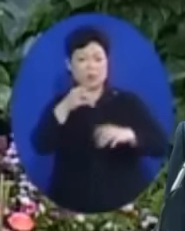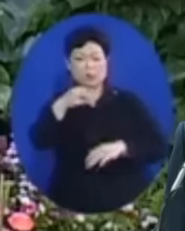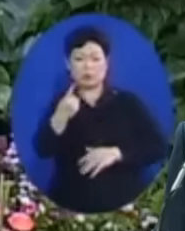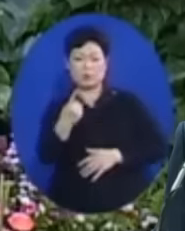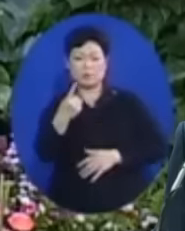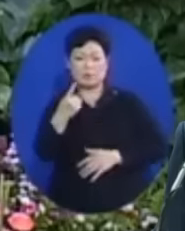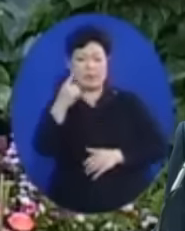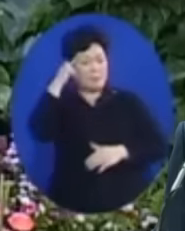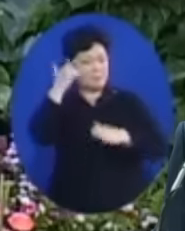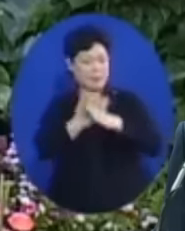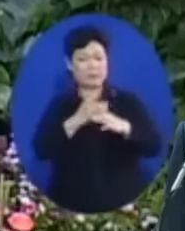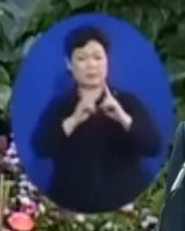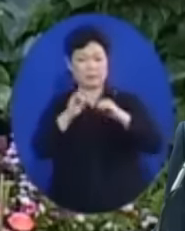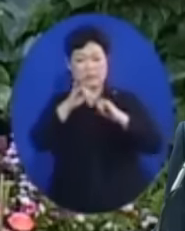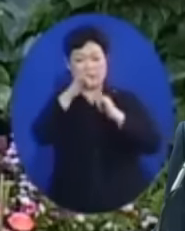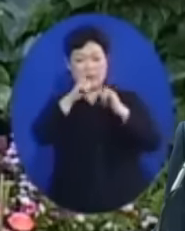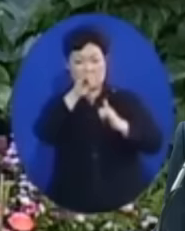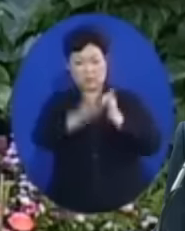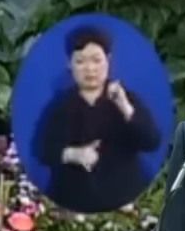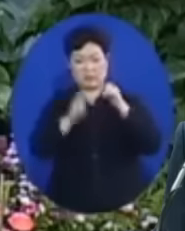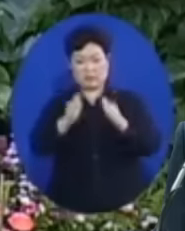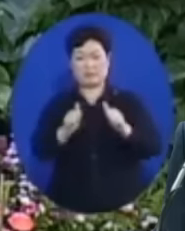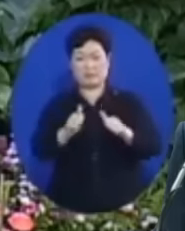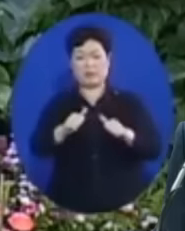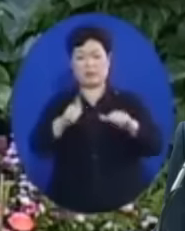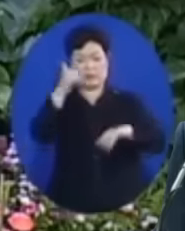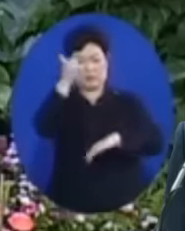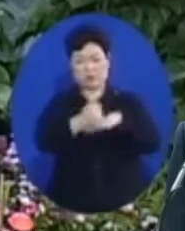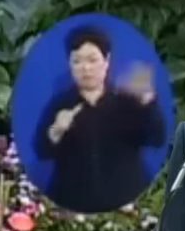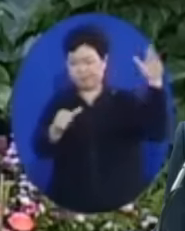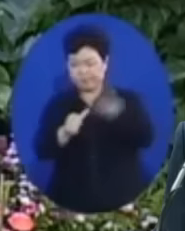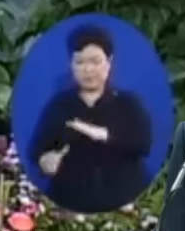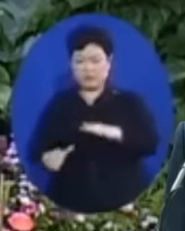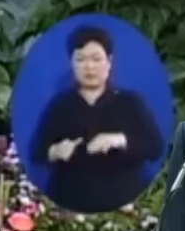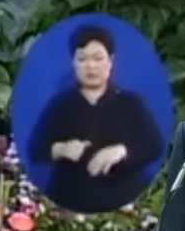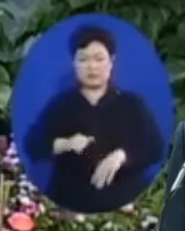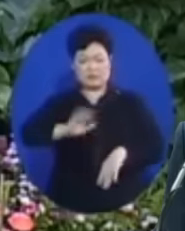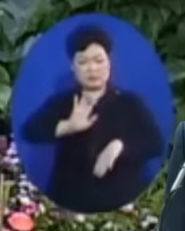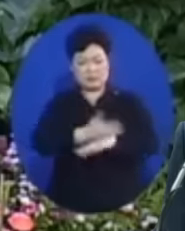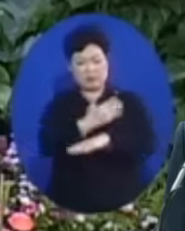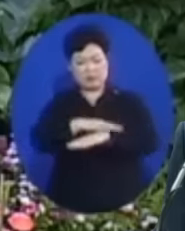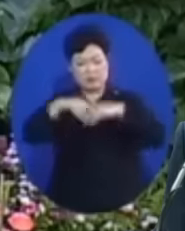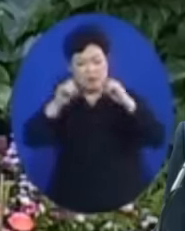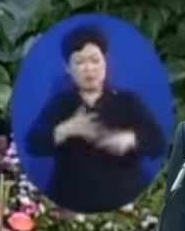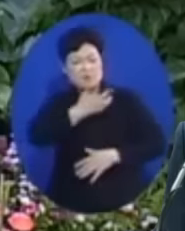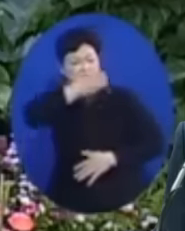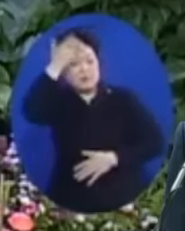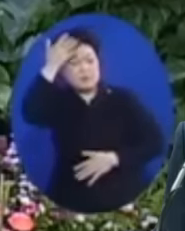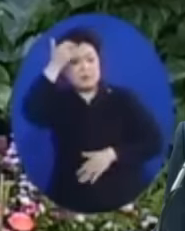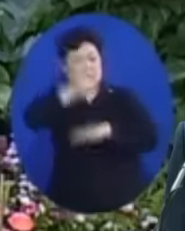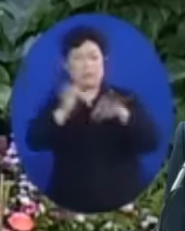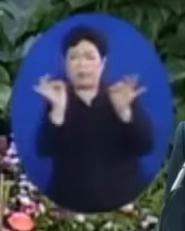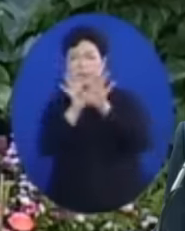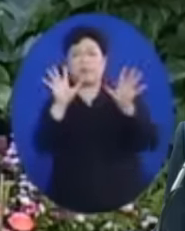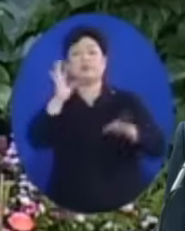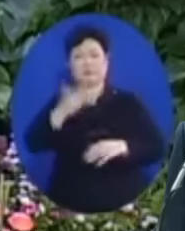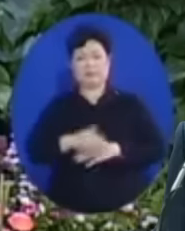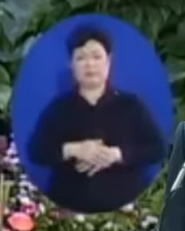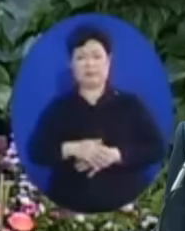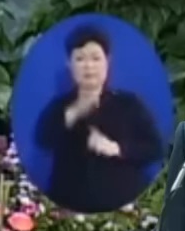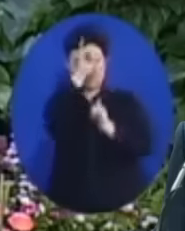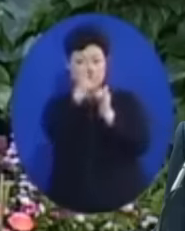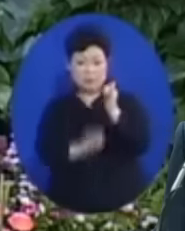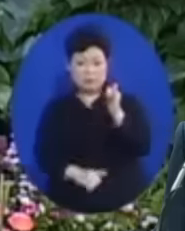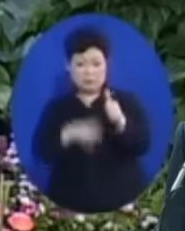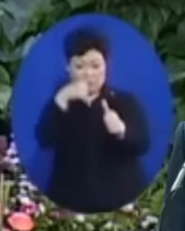박사의 말처럼 역사의 심판을 받아 패전국이 되었고 그들이 품었던 헛된 야망도 물거품이 되고 말았던 것입니다.